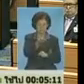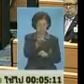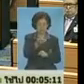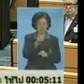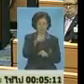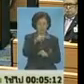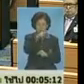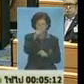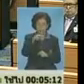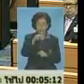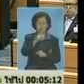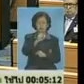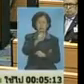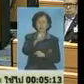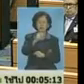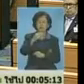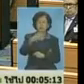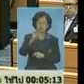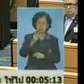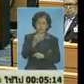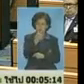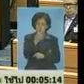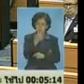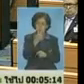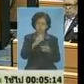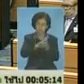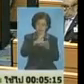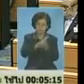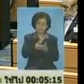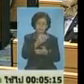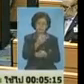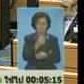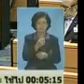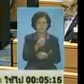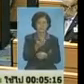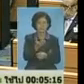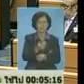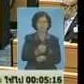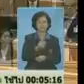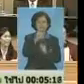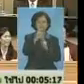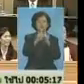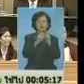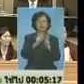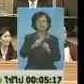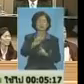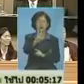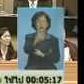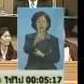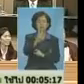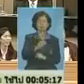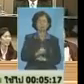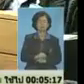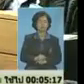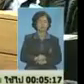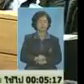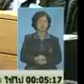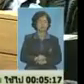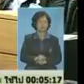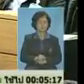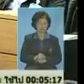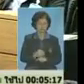ช.ว่าคุณพงษ์สภัทรเกี่ยวหรือไม่เกี่ยวหลังจากดูเอกสารนี้นะครับ คำถามที่2ครับ ท่านประธานครับห